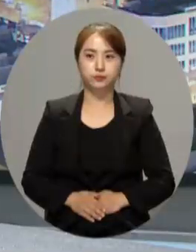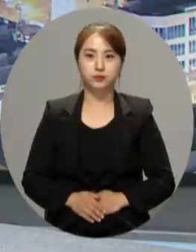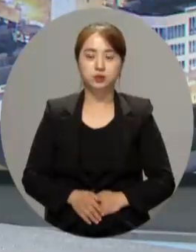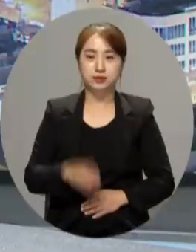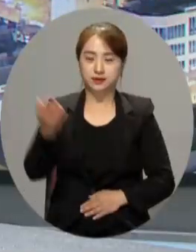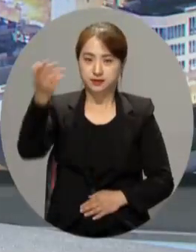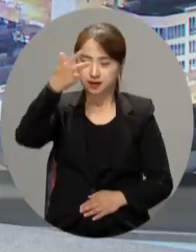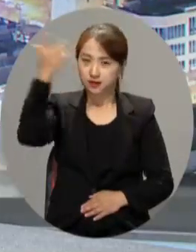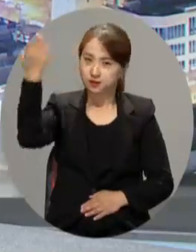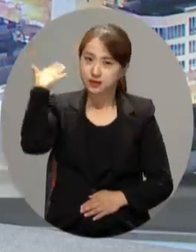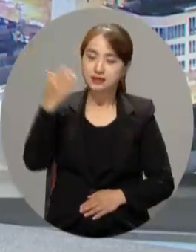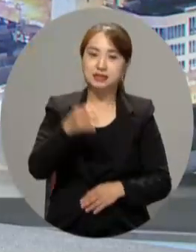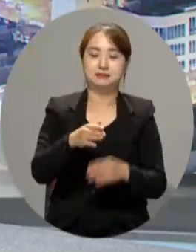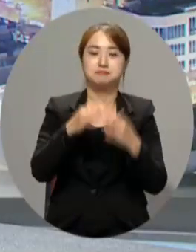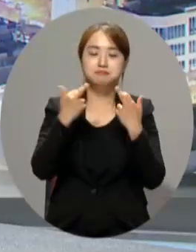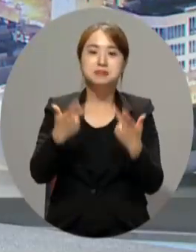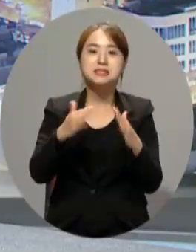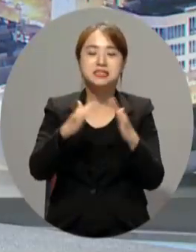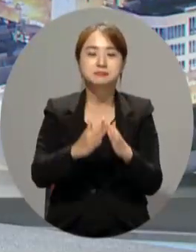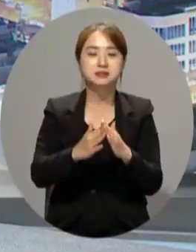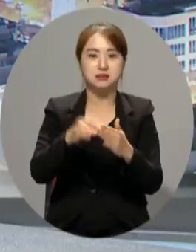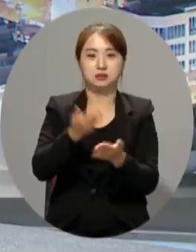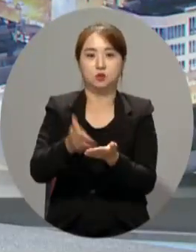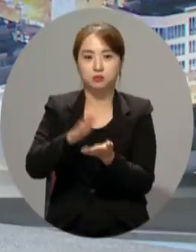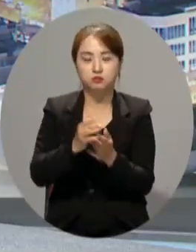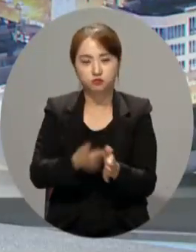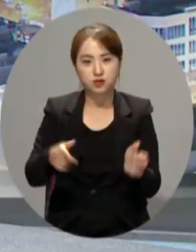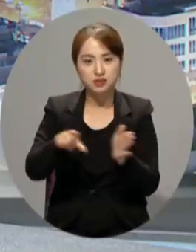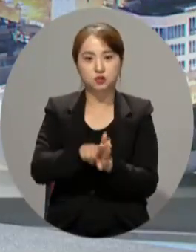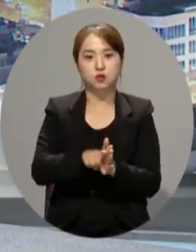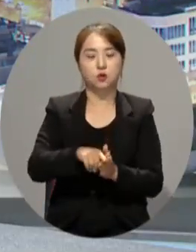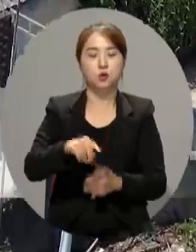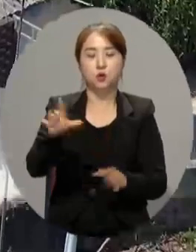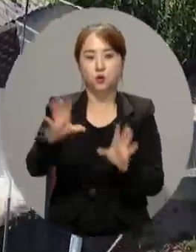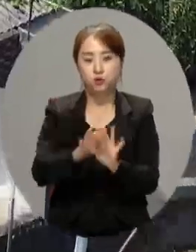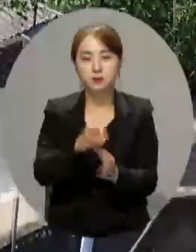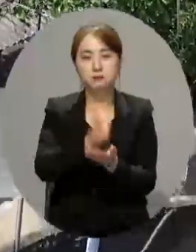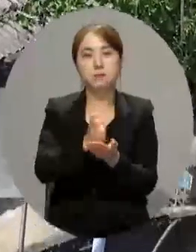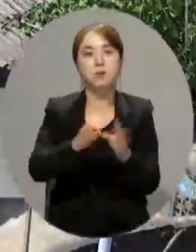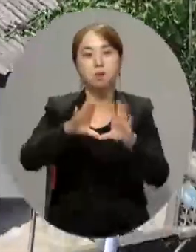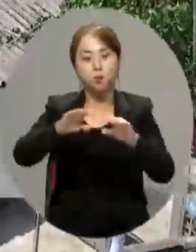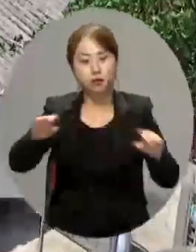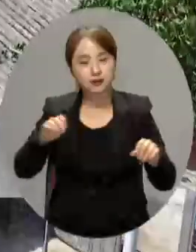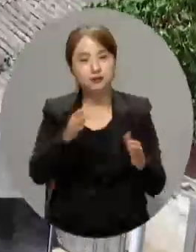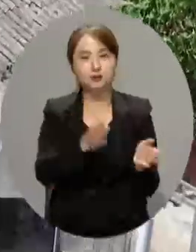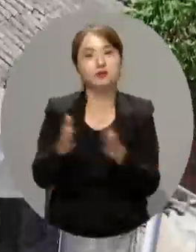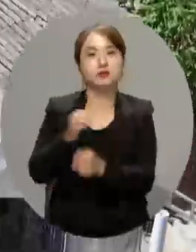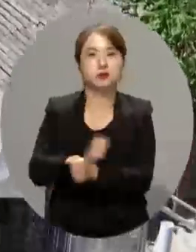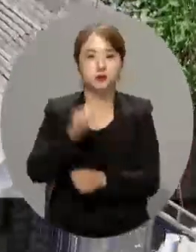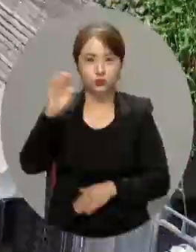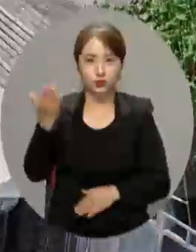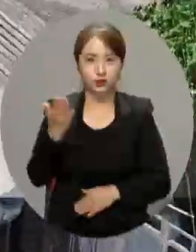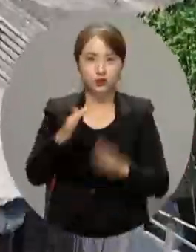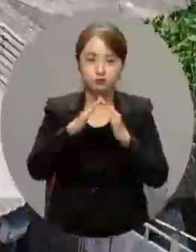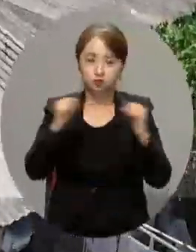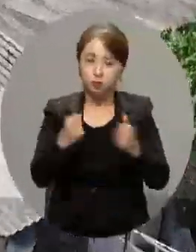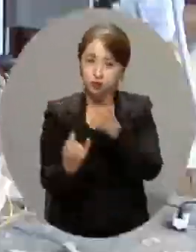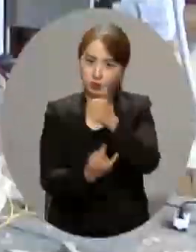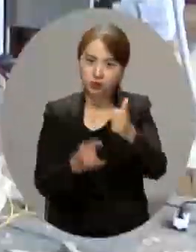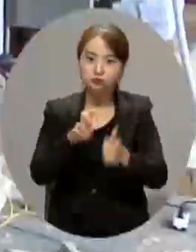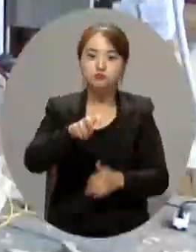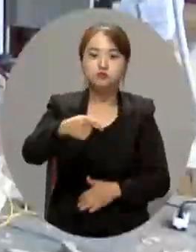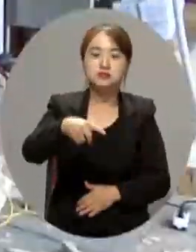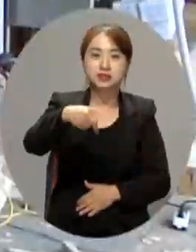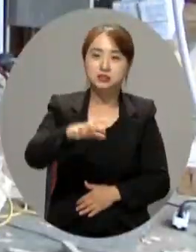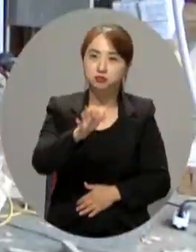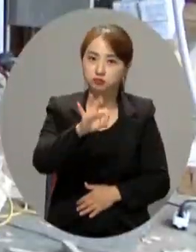구도심 빈집과 소규모 주택 정비를 위해 용적률 제한 등 관련 규제 완화가 추진됩니다. 전라북도 의회 문승우